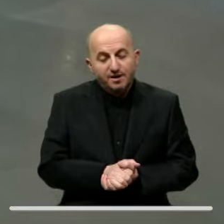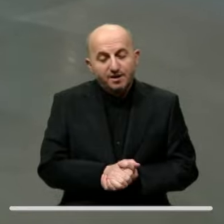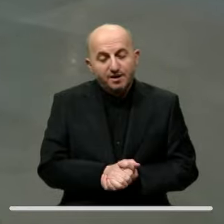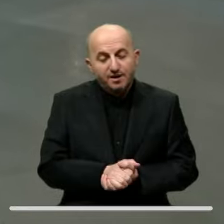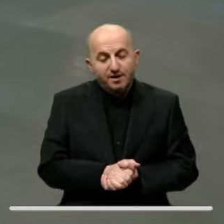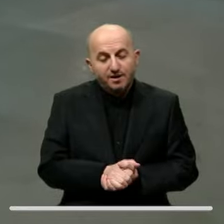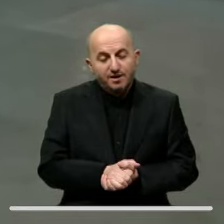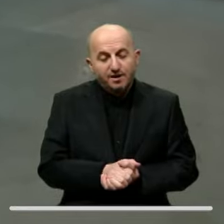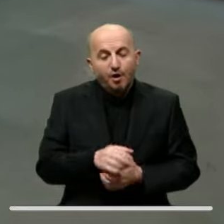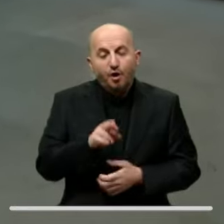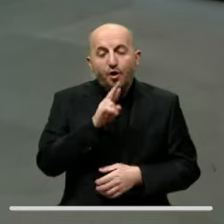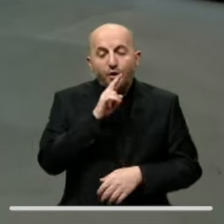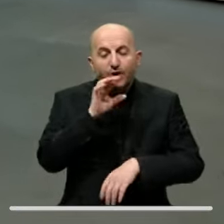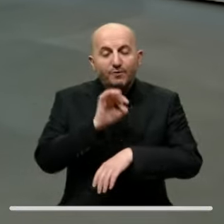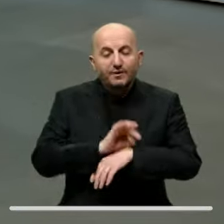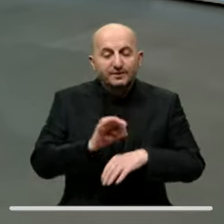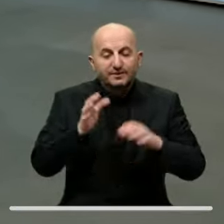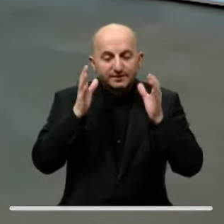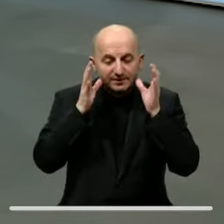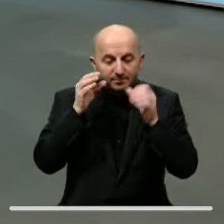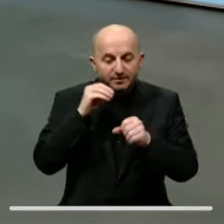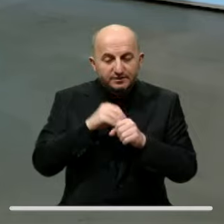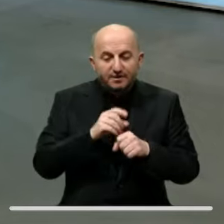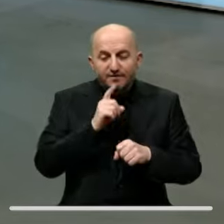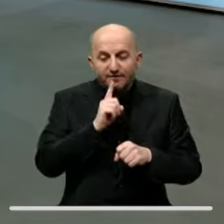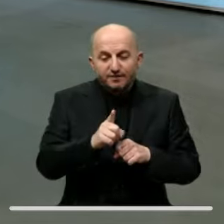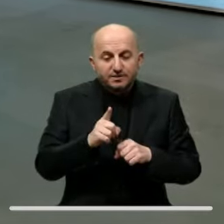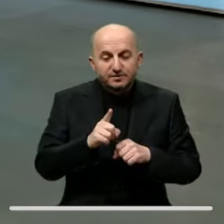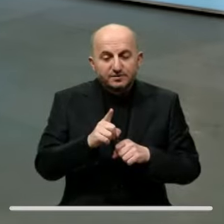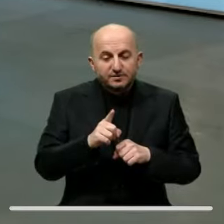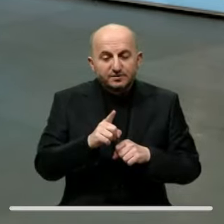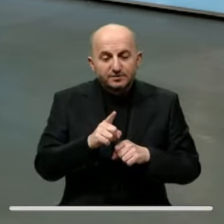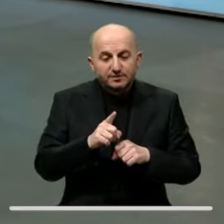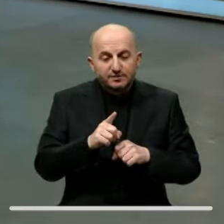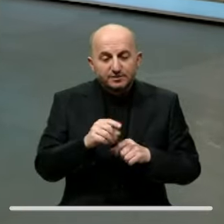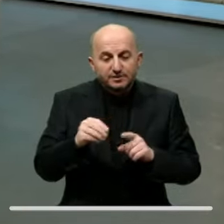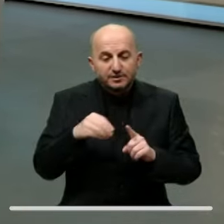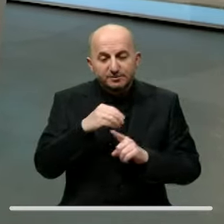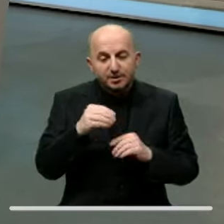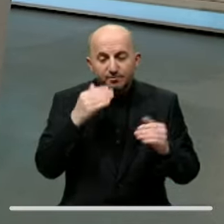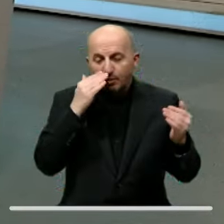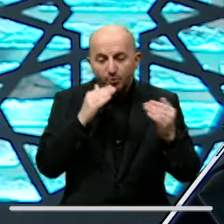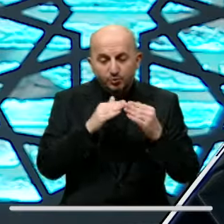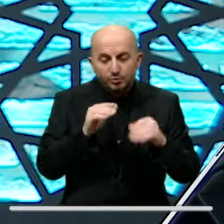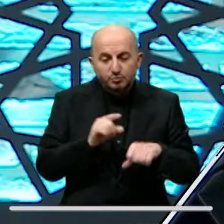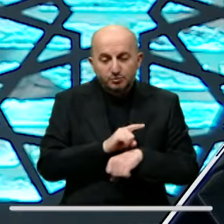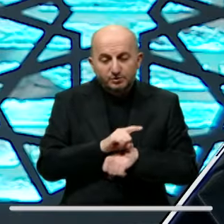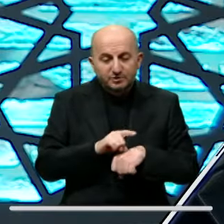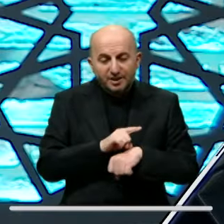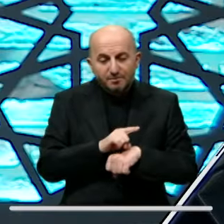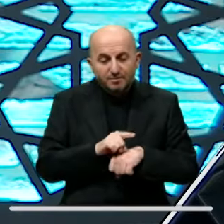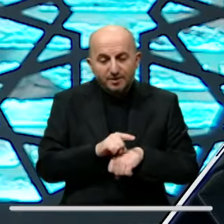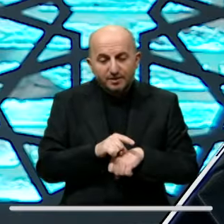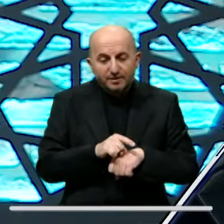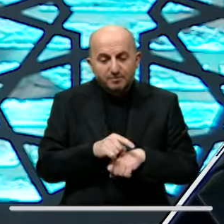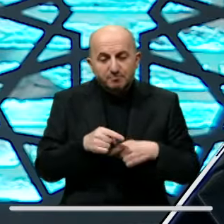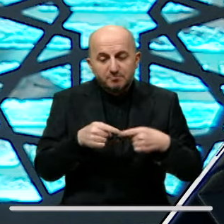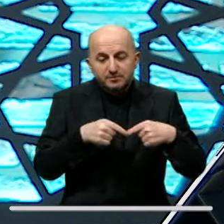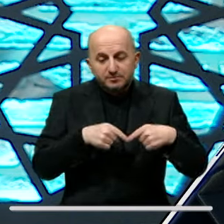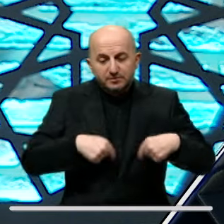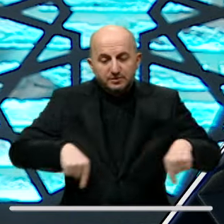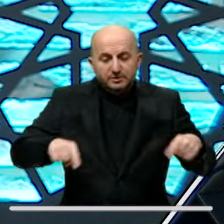Öğlen ve ikindi namazlarında farzlarda imama uyduğumuz zaman biz herhangi bir